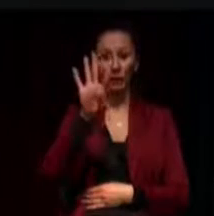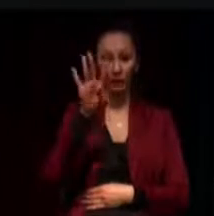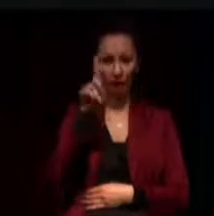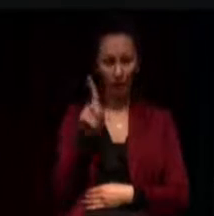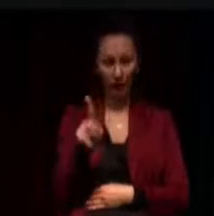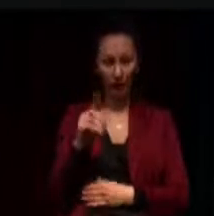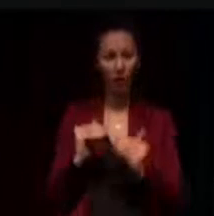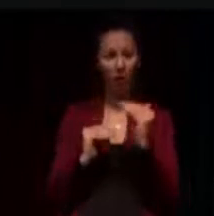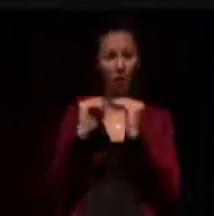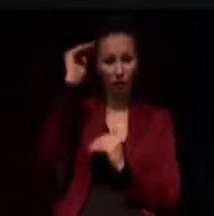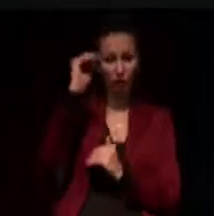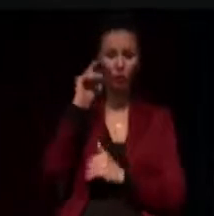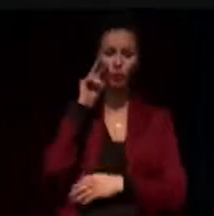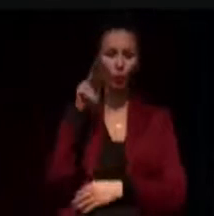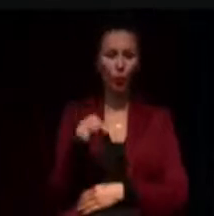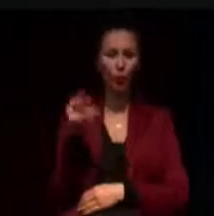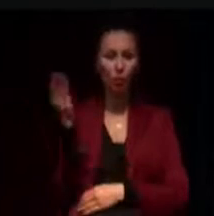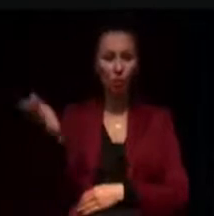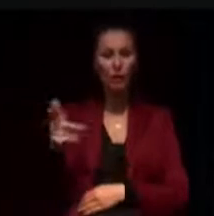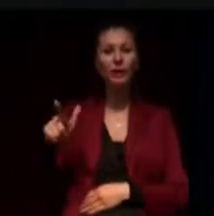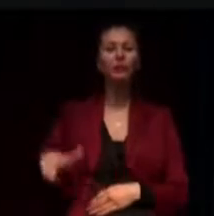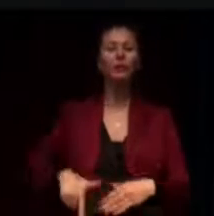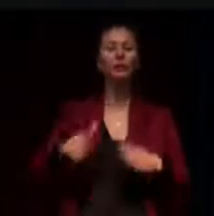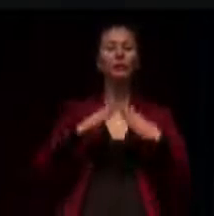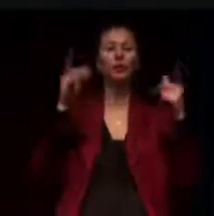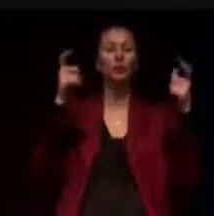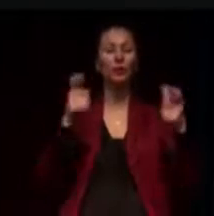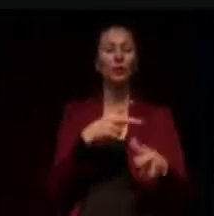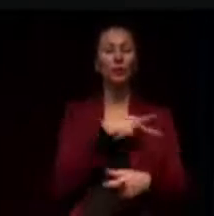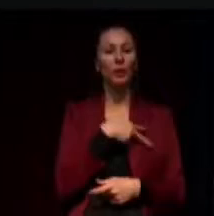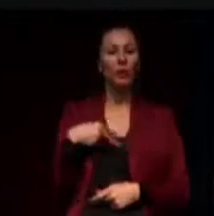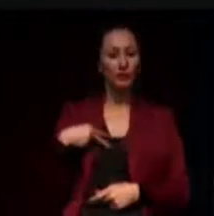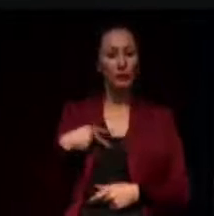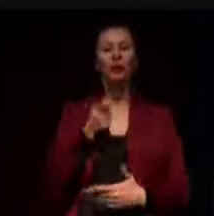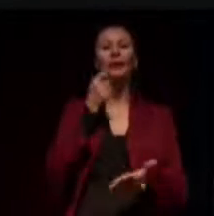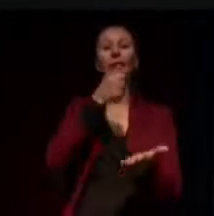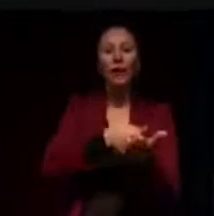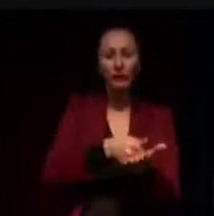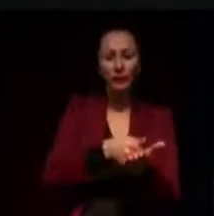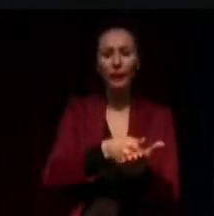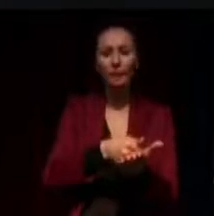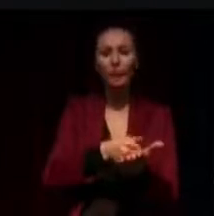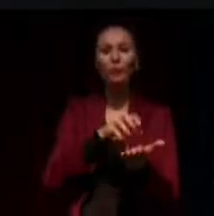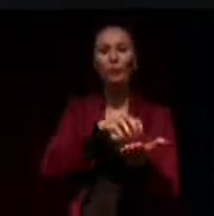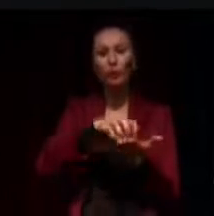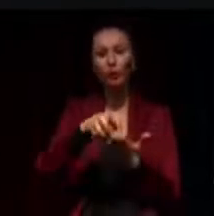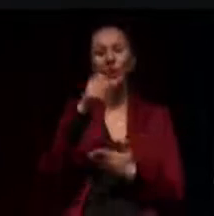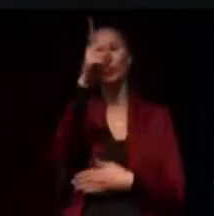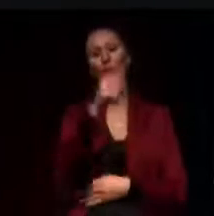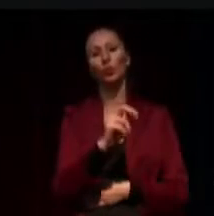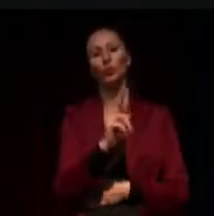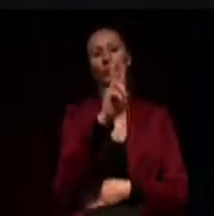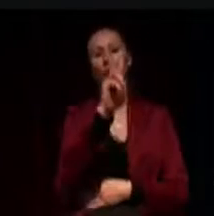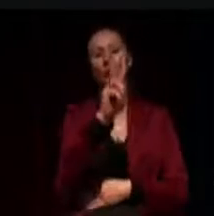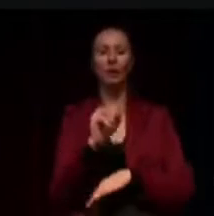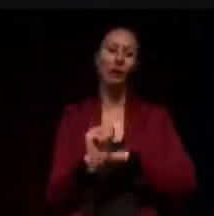%41 artış öngören İzmir Büyükşehir Belediyesi yatırım bütçesine %7 ayırmış arkadaşlar.